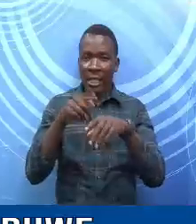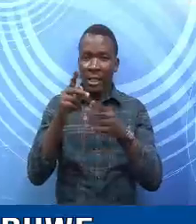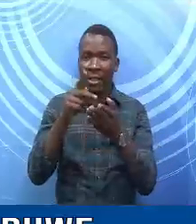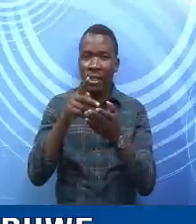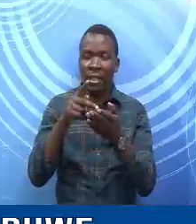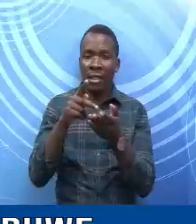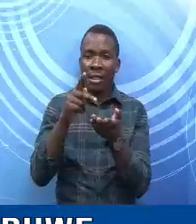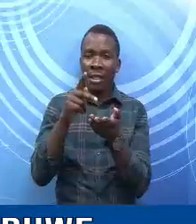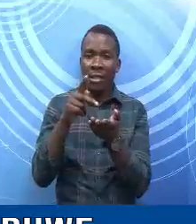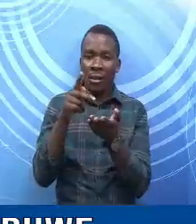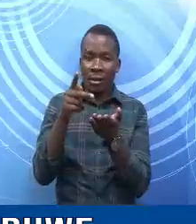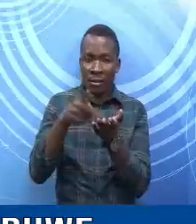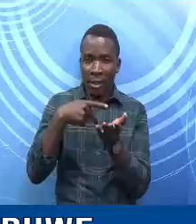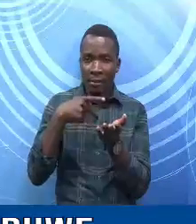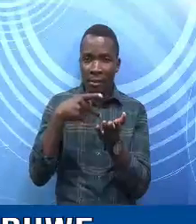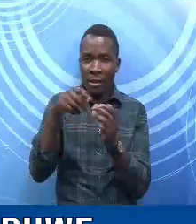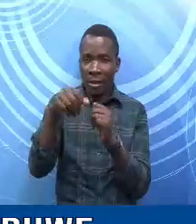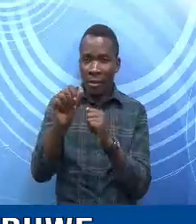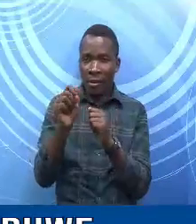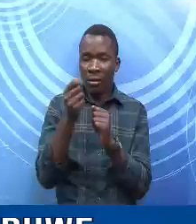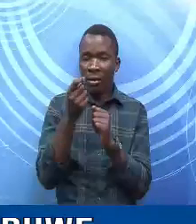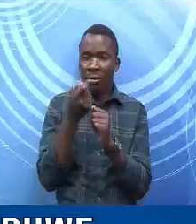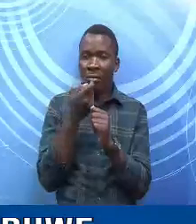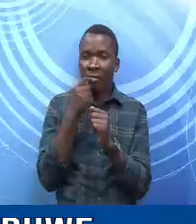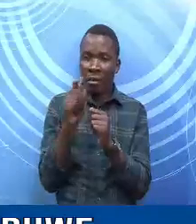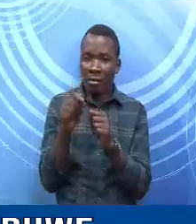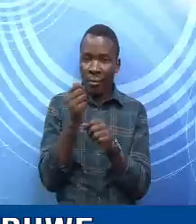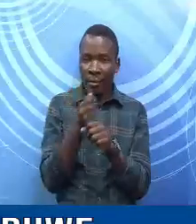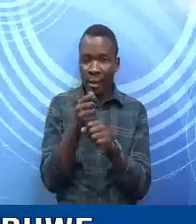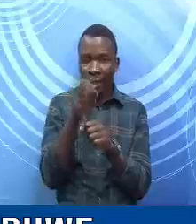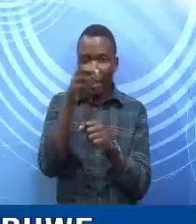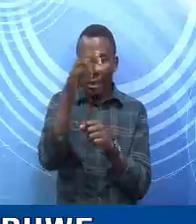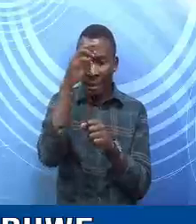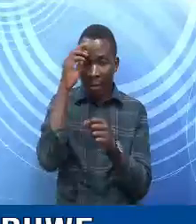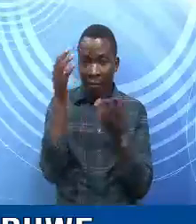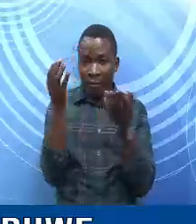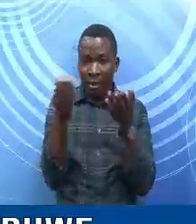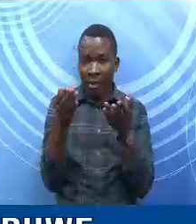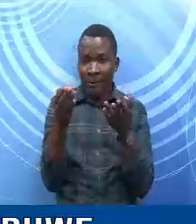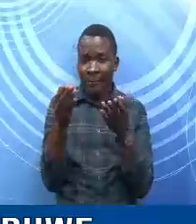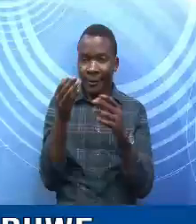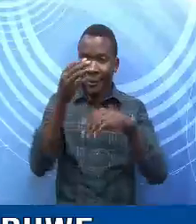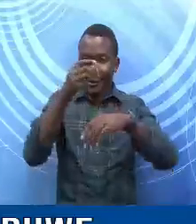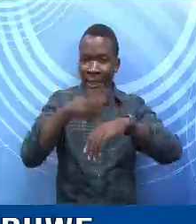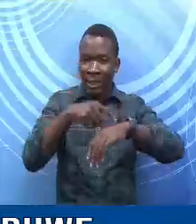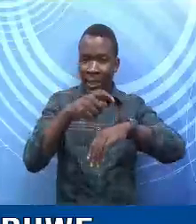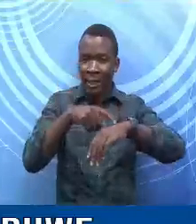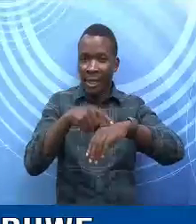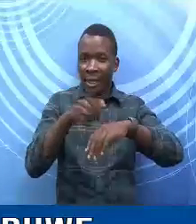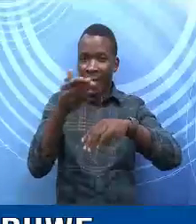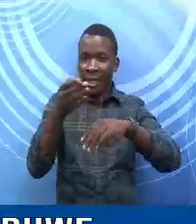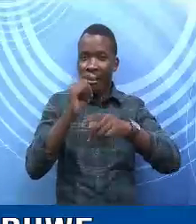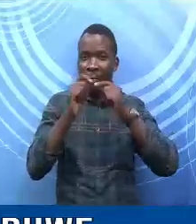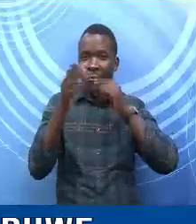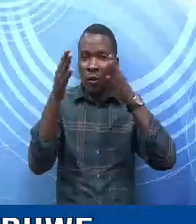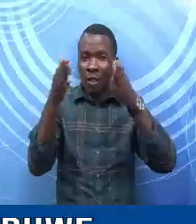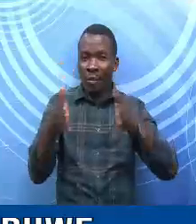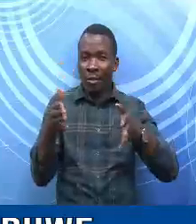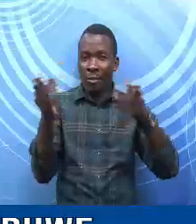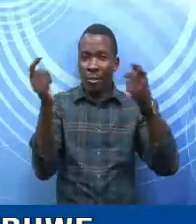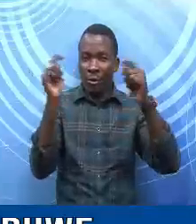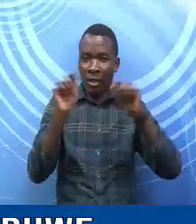kandi ibyo ni nabyo twamaze iminsi tunaganira. Niyo mpamvu yavuze ngo iyo hari umunyamakuru ugiye kuza kudusura